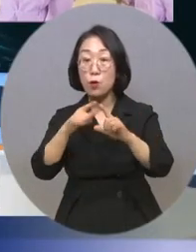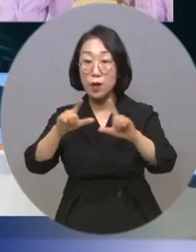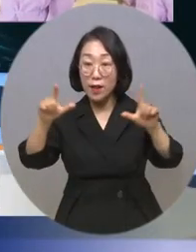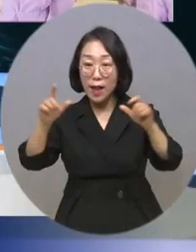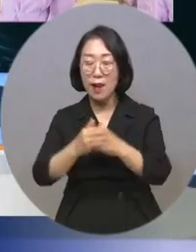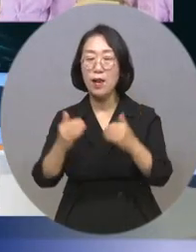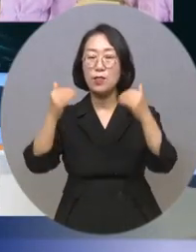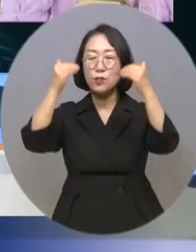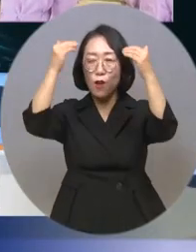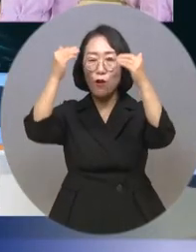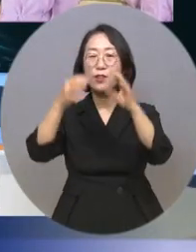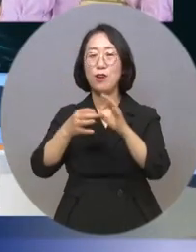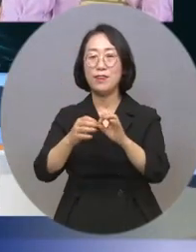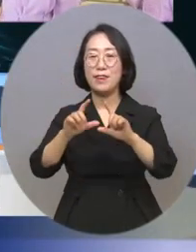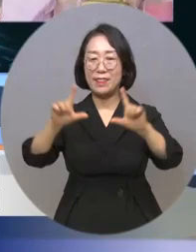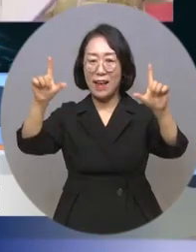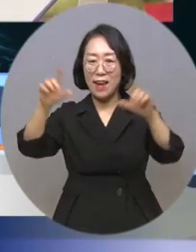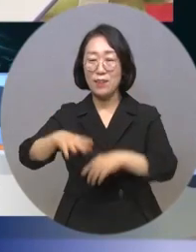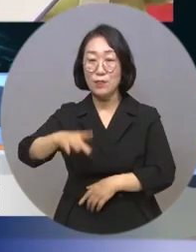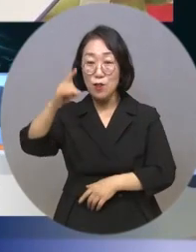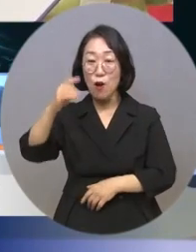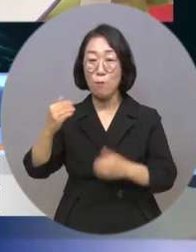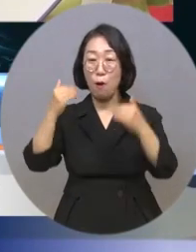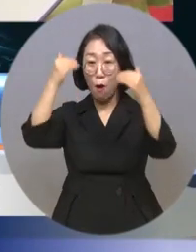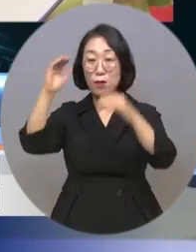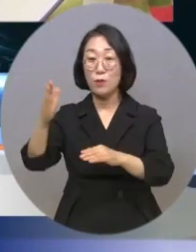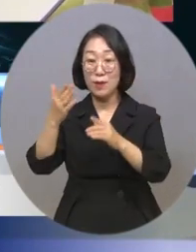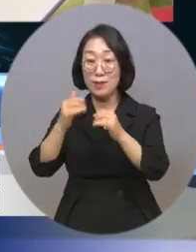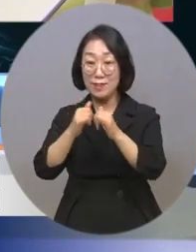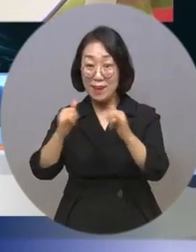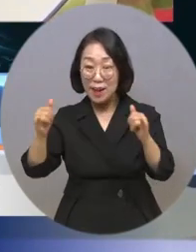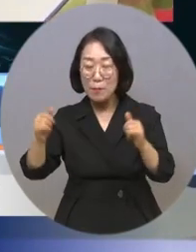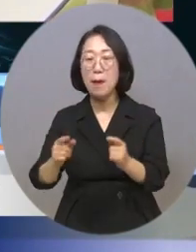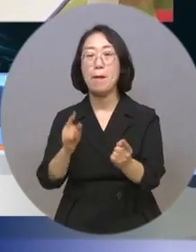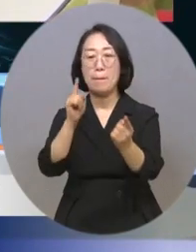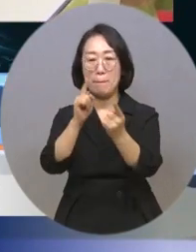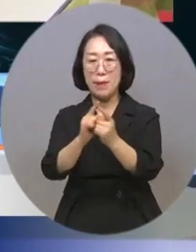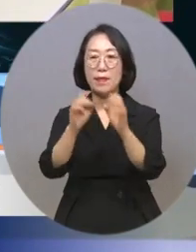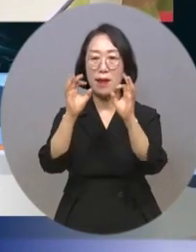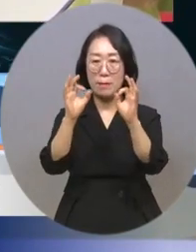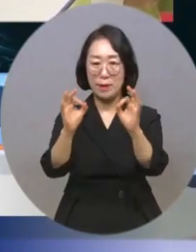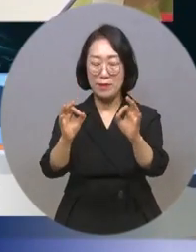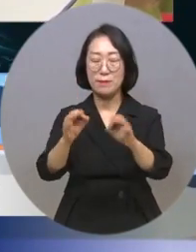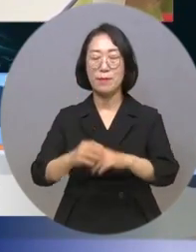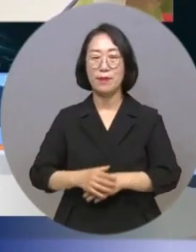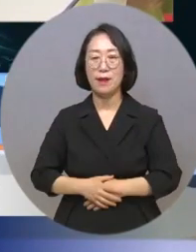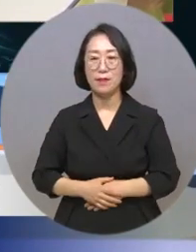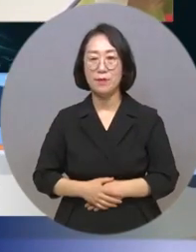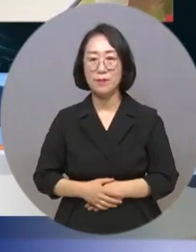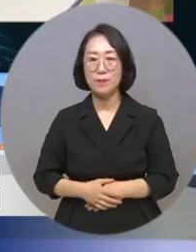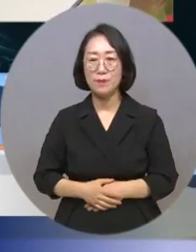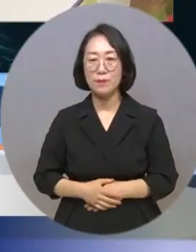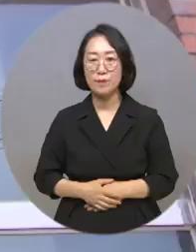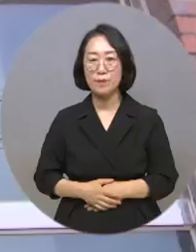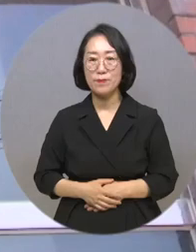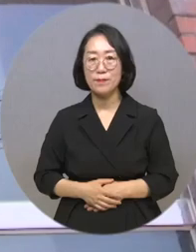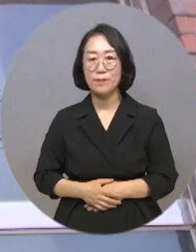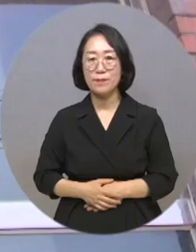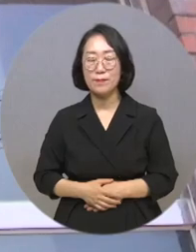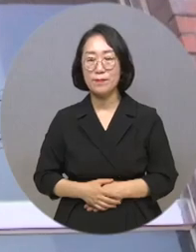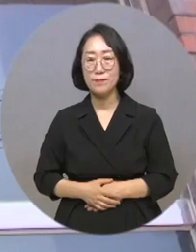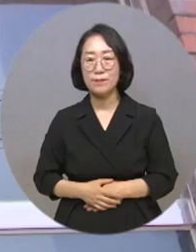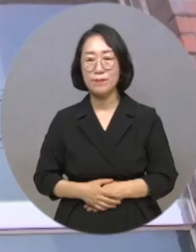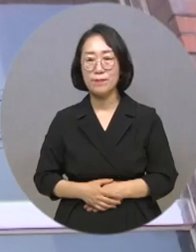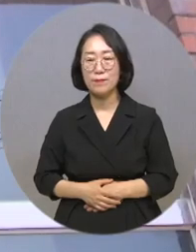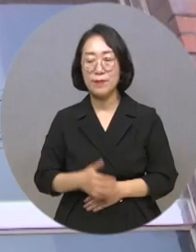성년의 날입니다. 성인으로 첫 발을 딛는 이들을 전북 남원에서 만나봤습니다. 장유진 기자입니다.